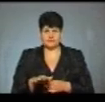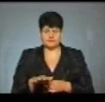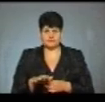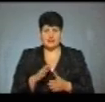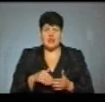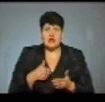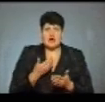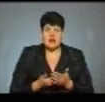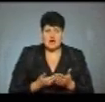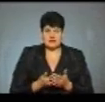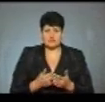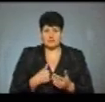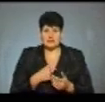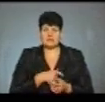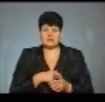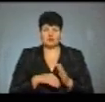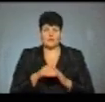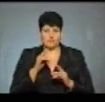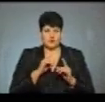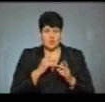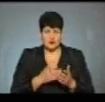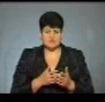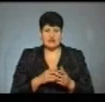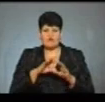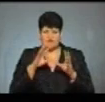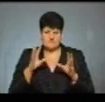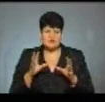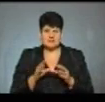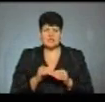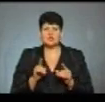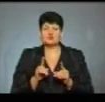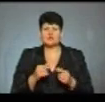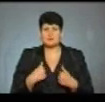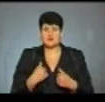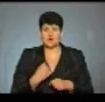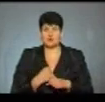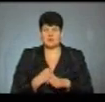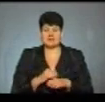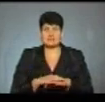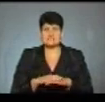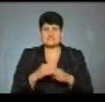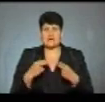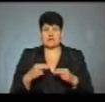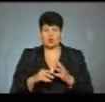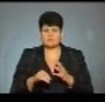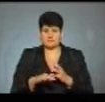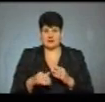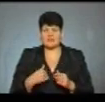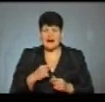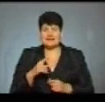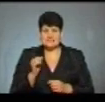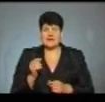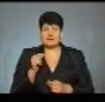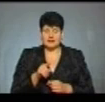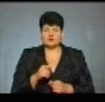радив мені, як депутату Верховної Ради, взагалі, що мені робити з ринком землі, як мені голосувати. Але я за те,